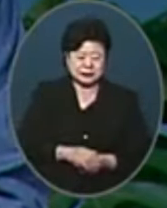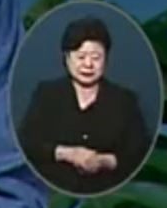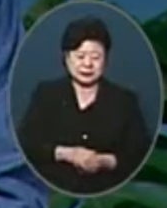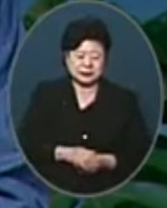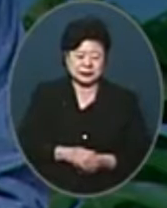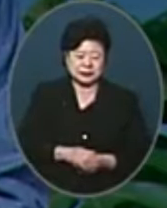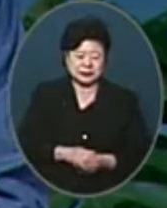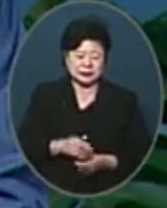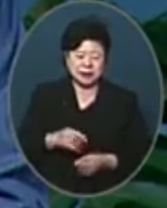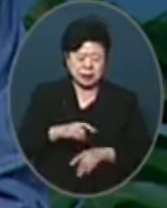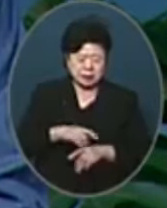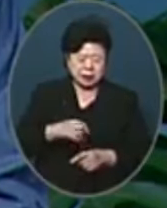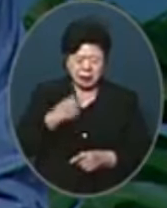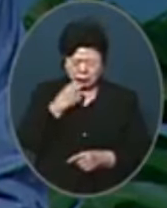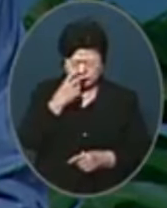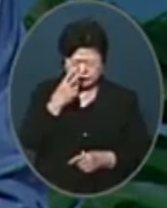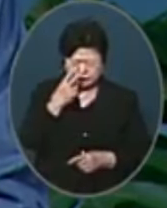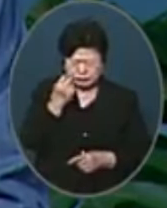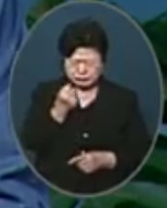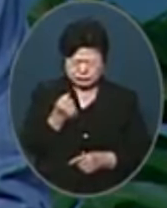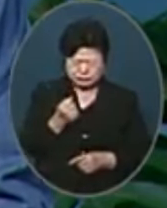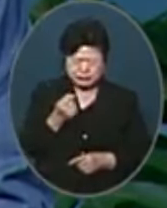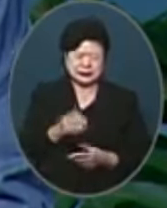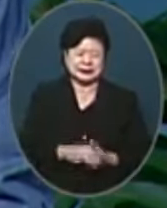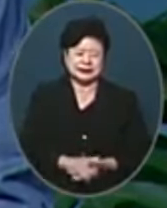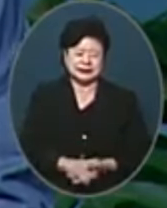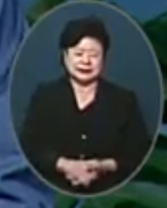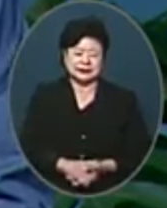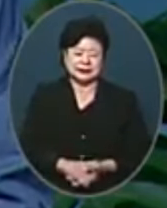슬픔은 뼈로 썩게 하는 것입니다.